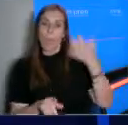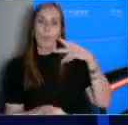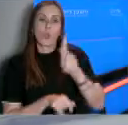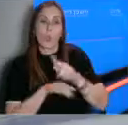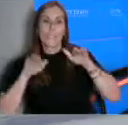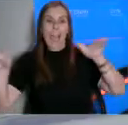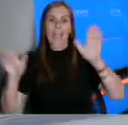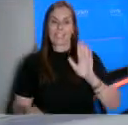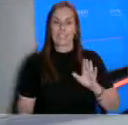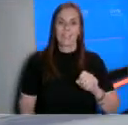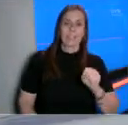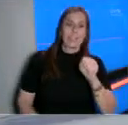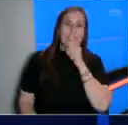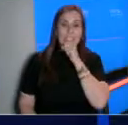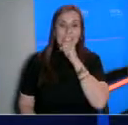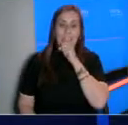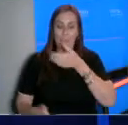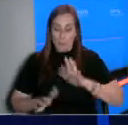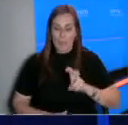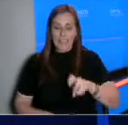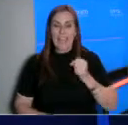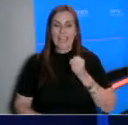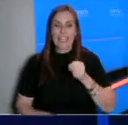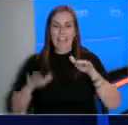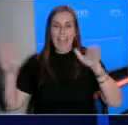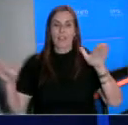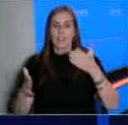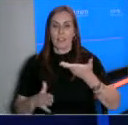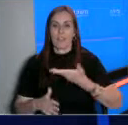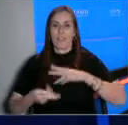קורס טייס, היה סבא טייס, בן טייס נכד טייס. יענו כאילו הם